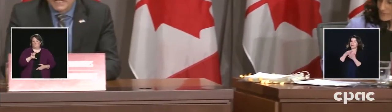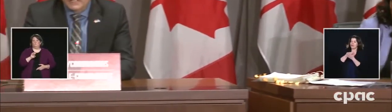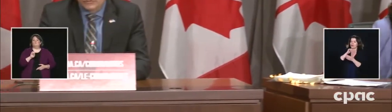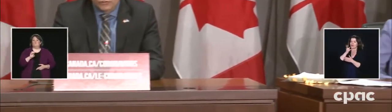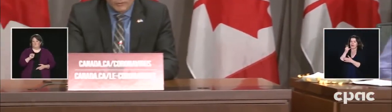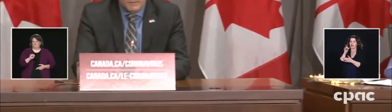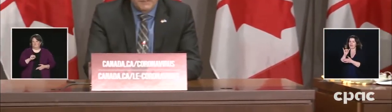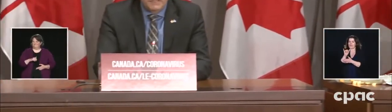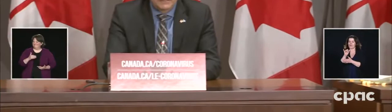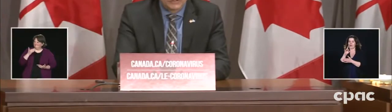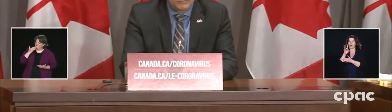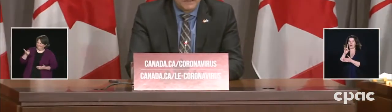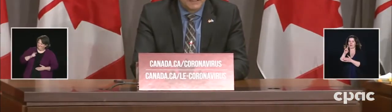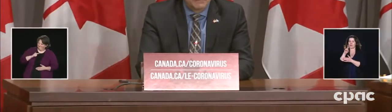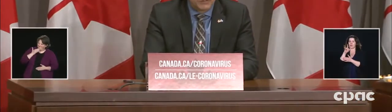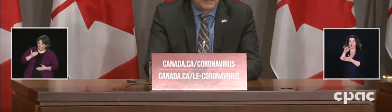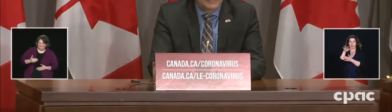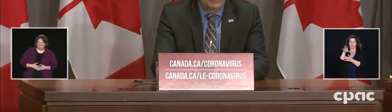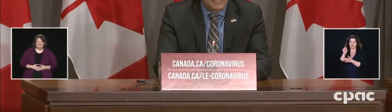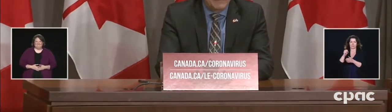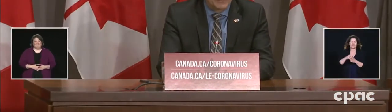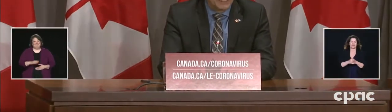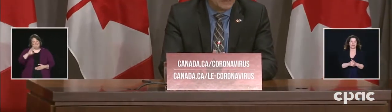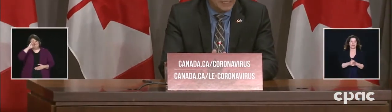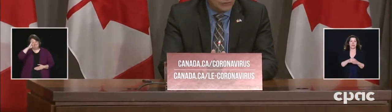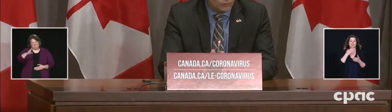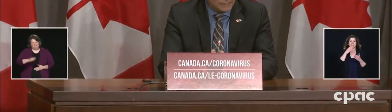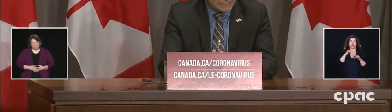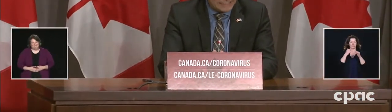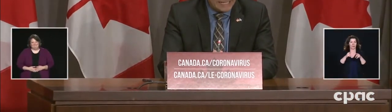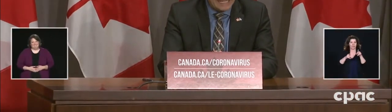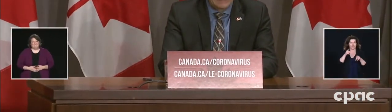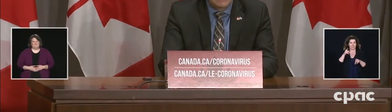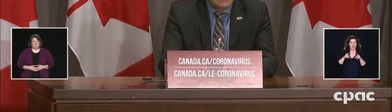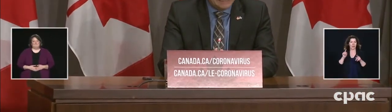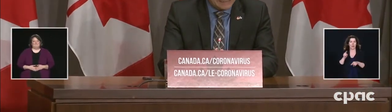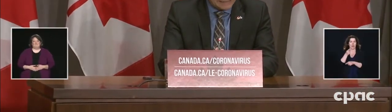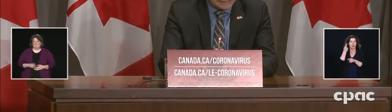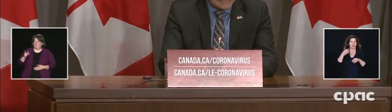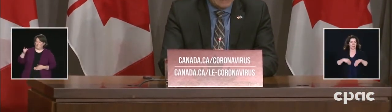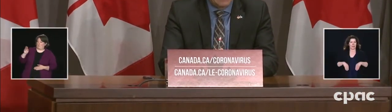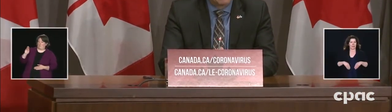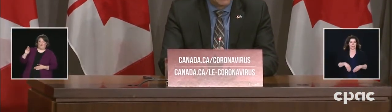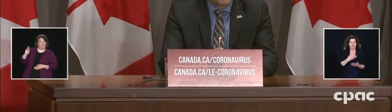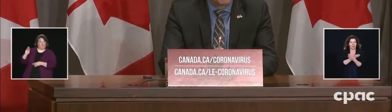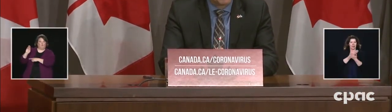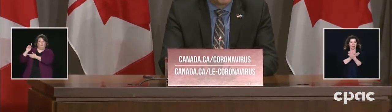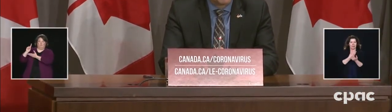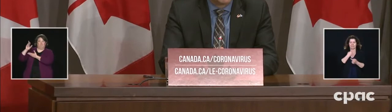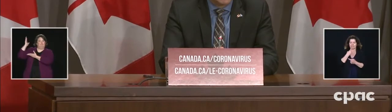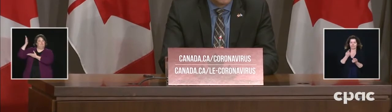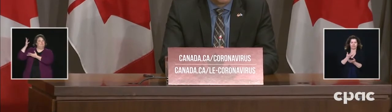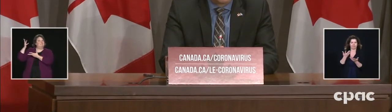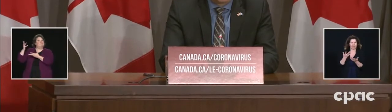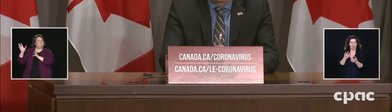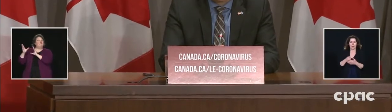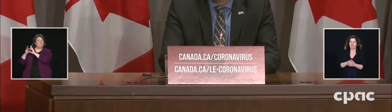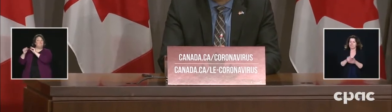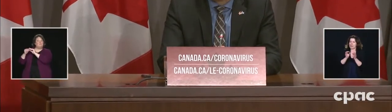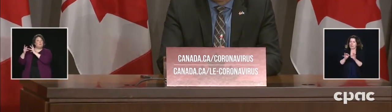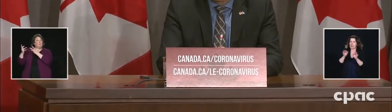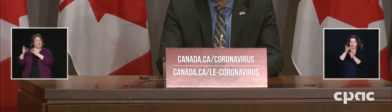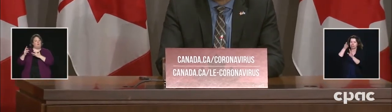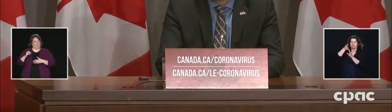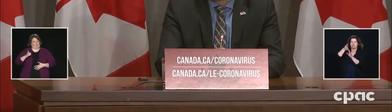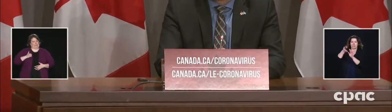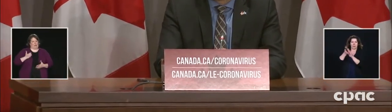Le message du premier ministre ce matin portait sur l'importance d'être des leaders et des alliés. Premièrement, dans le